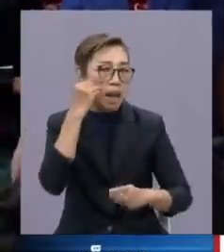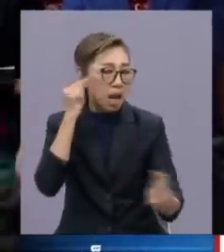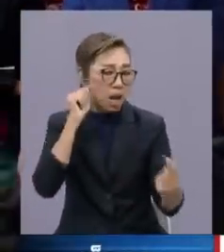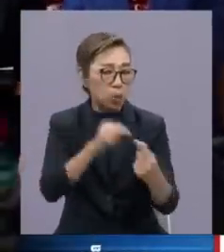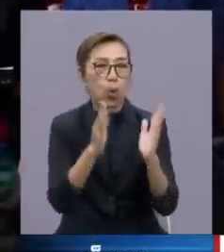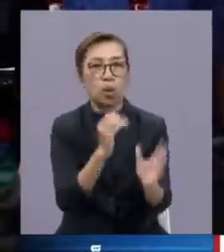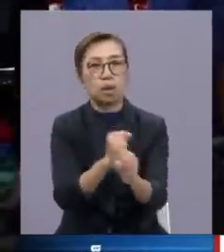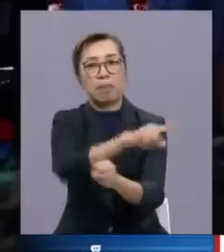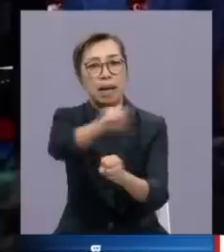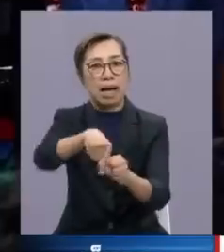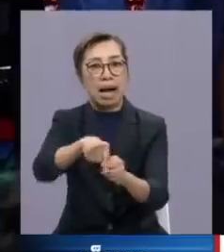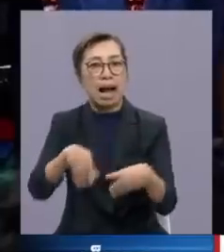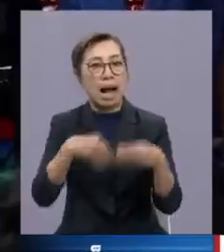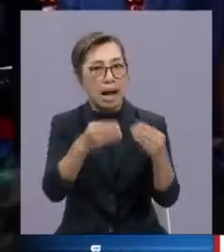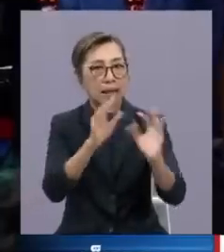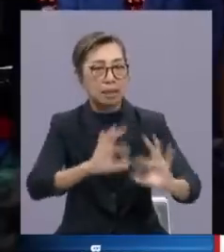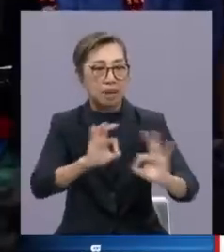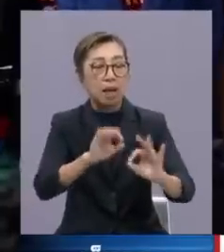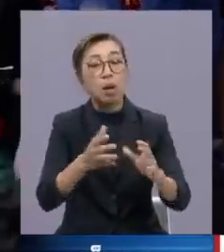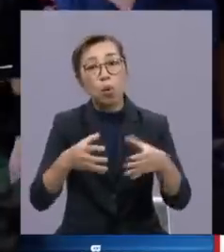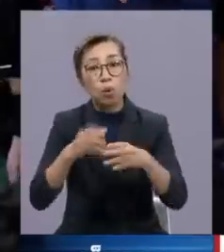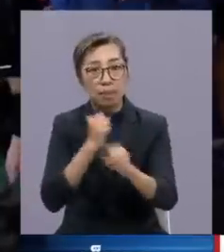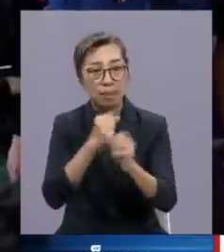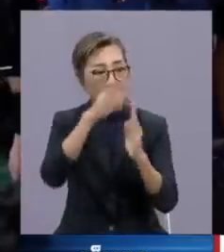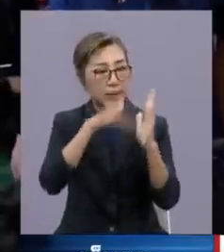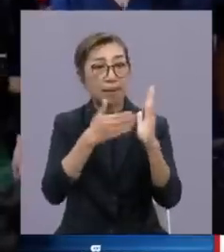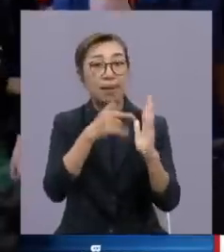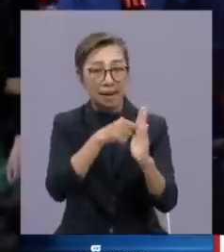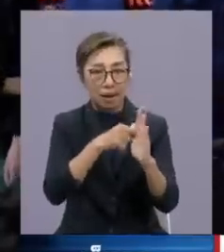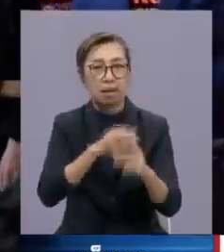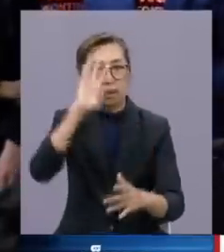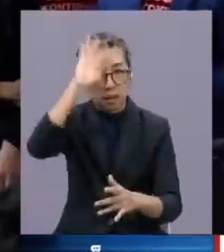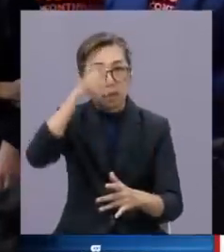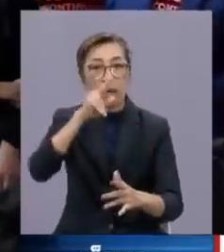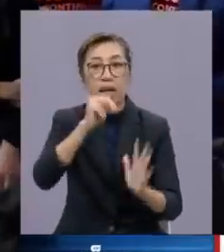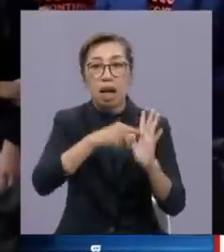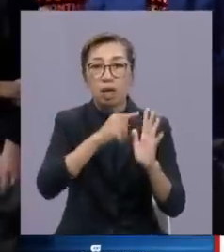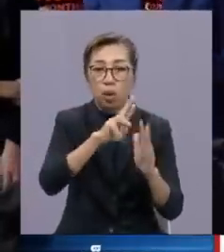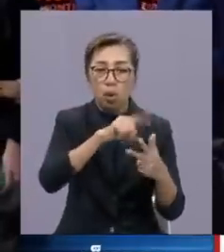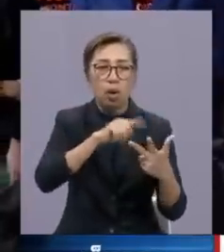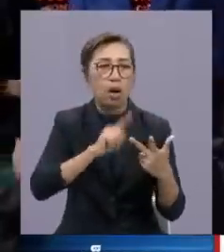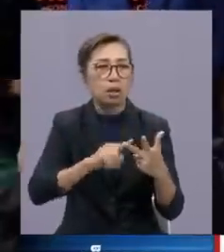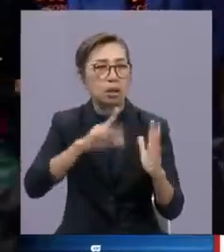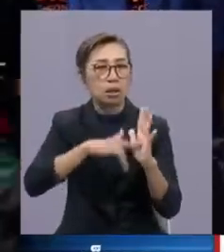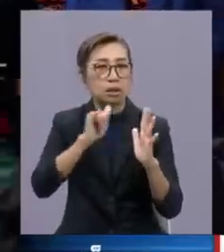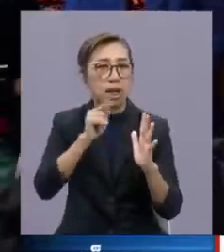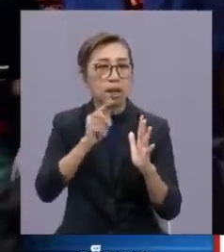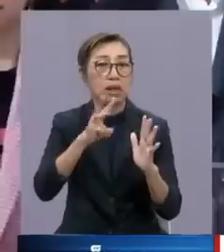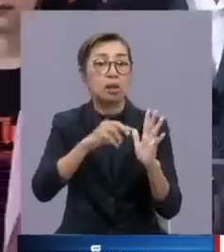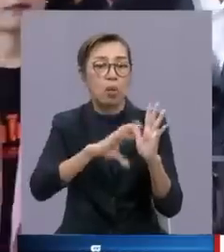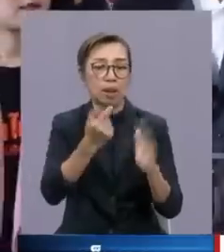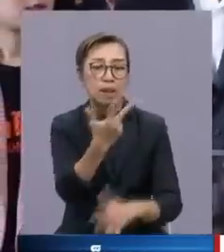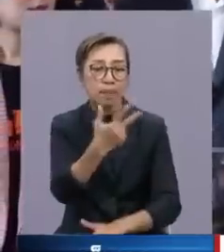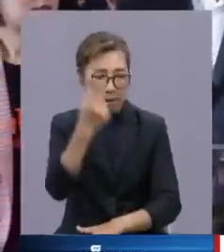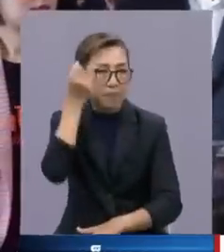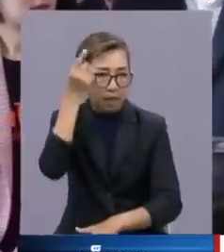โดยเฉพาะกลุ่มคนทำงานในต่างจังหวัดคุณพิธาคุณธนาธรคุณชัยธวัฒน์น่าจะเป็นคนที่ยืดหยุ่นเข้าใจธรรมชาติ